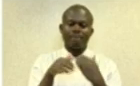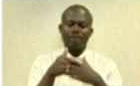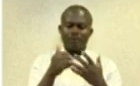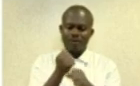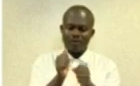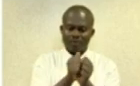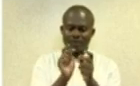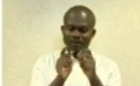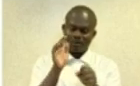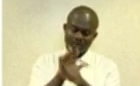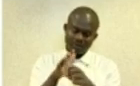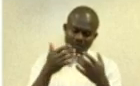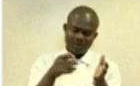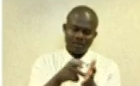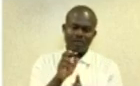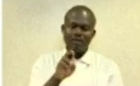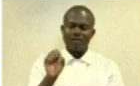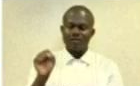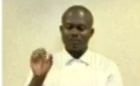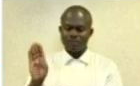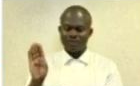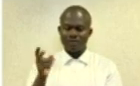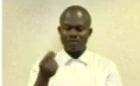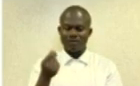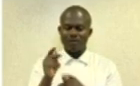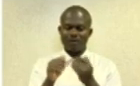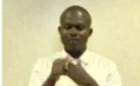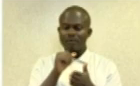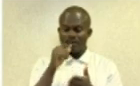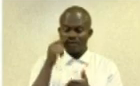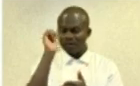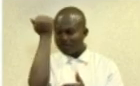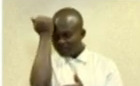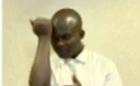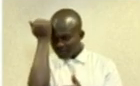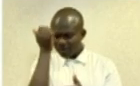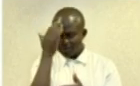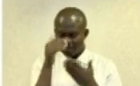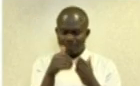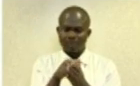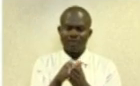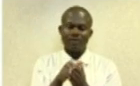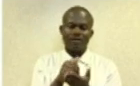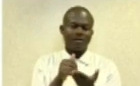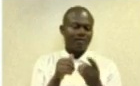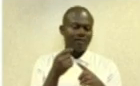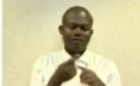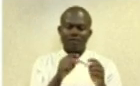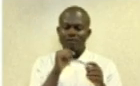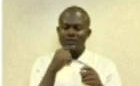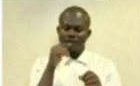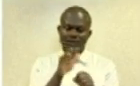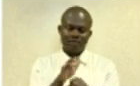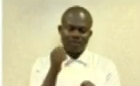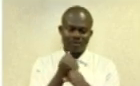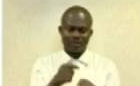n'abantu benshi tumaze kwishyura muri RSSB amafaranga y'abaturage batabonye mituweli kubera ba agent ariko ntago ari benshi bakora